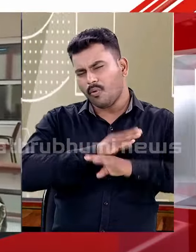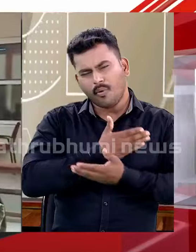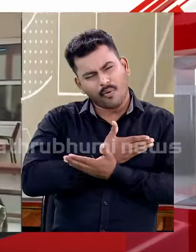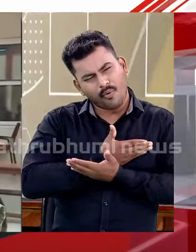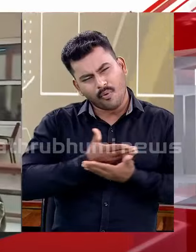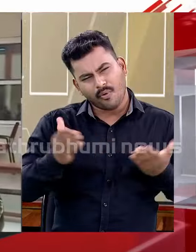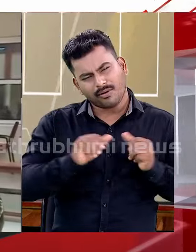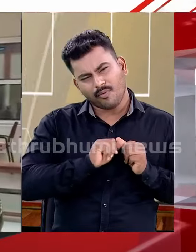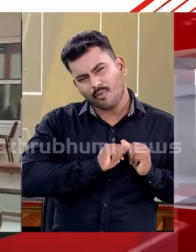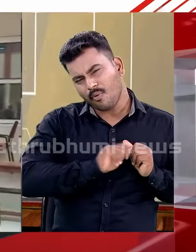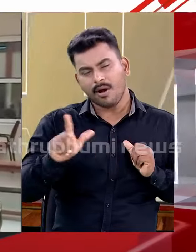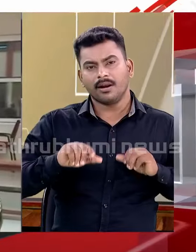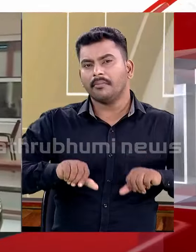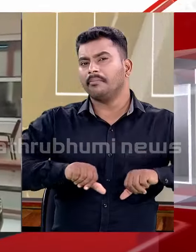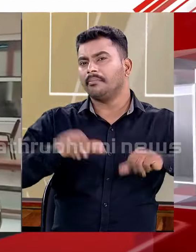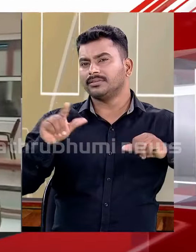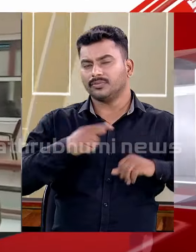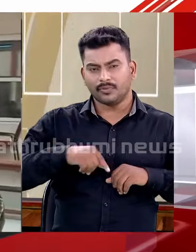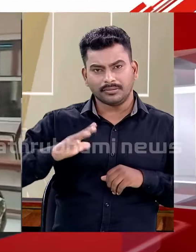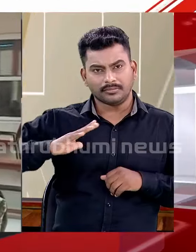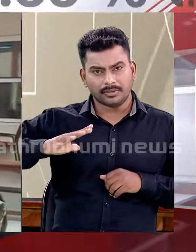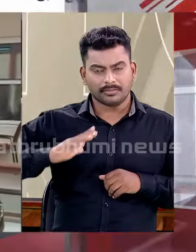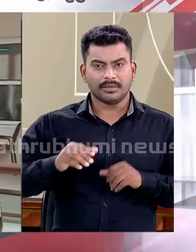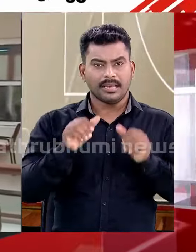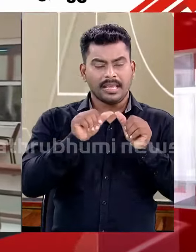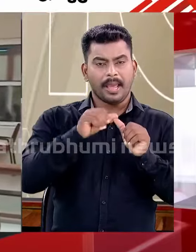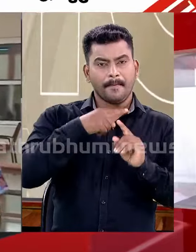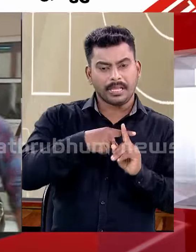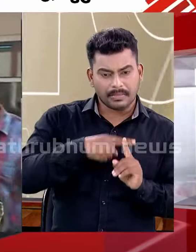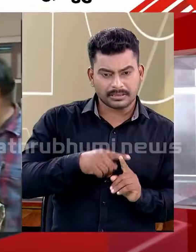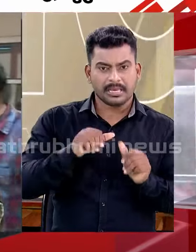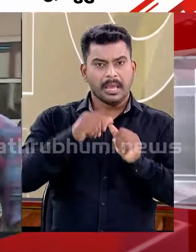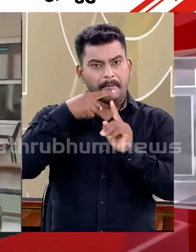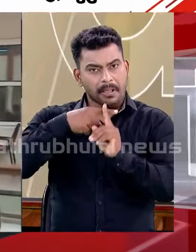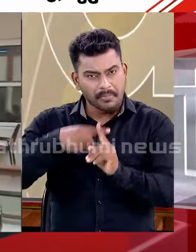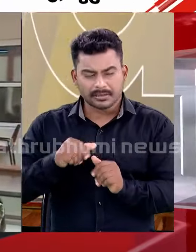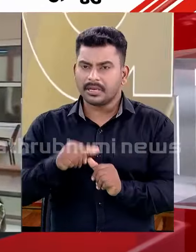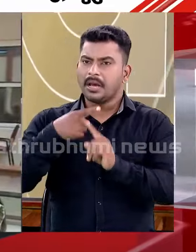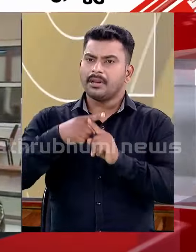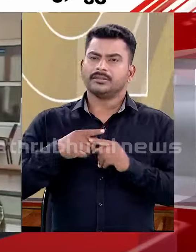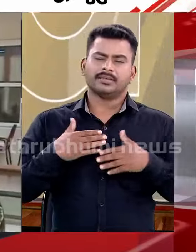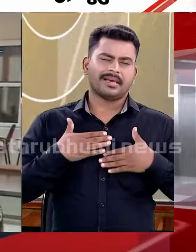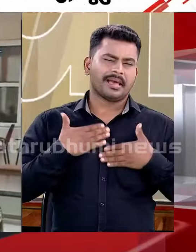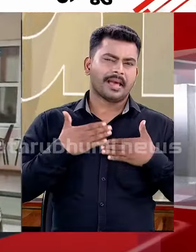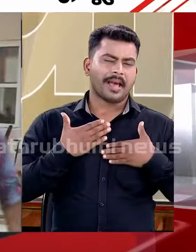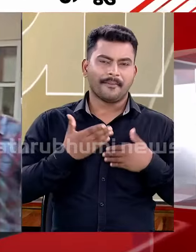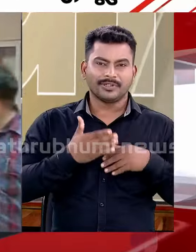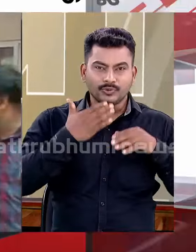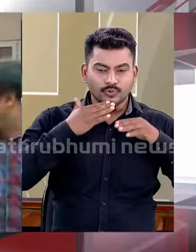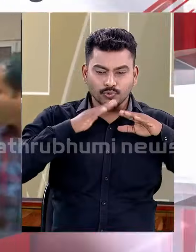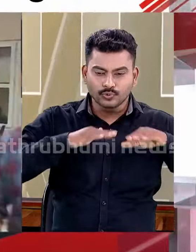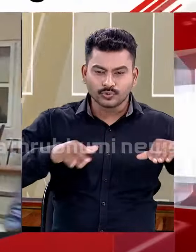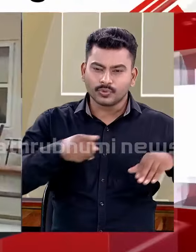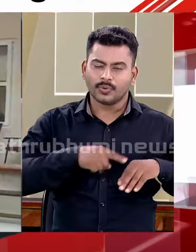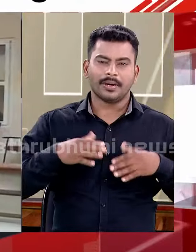ഇതുവരെ കിട്ടിയിട്ടില്ല. നോക്കുന്ന കുട്ടികൾക്കെല്ലാം മുഴുവൻ വിഷയങ്ങൾക്കും A+ അവർ നേടുന്നുണ്ട്. വളരെ സന്തോഷം. അവരുടെ ആഹ്ലാദം കണ്ടതിൽ, അവരുടെ